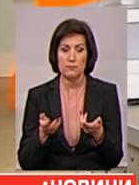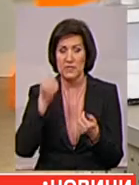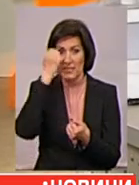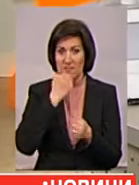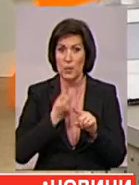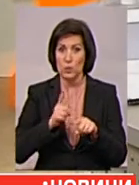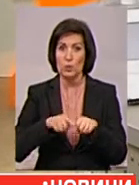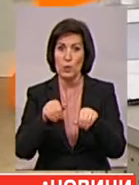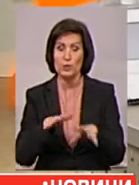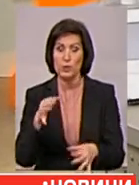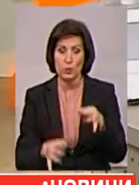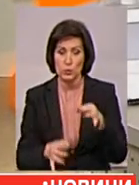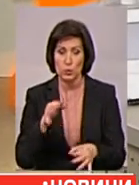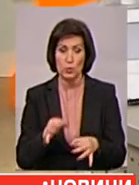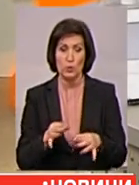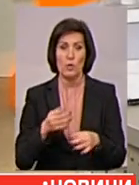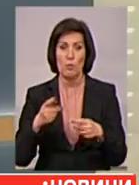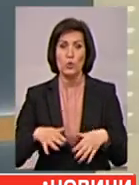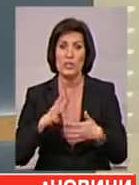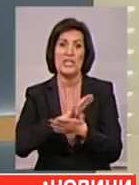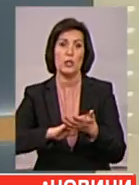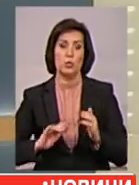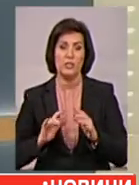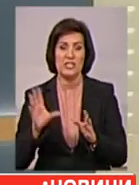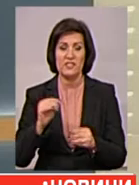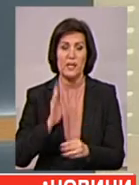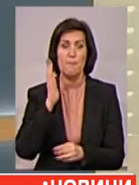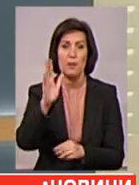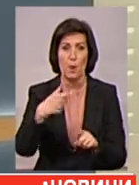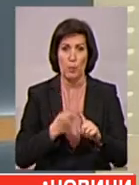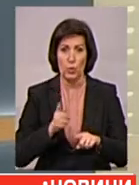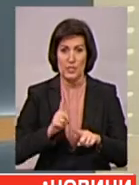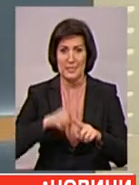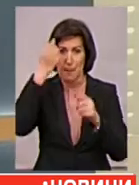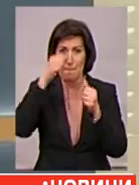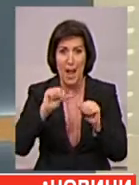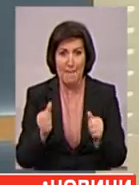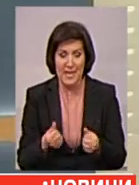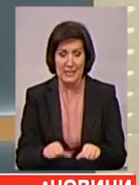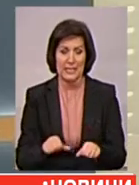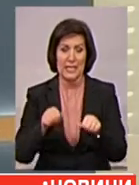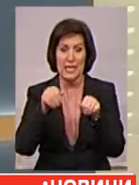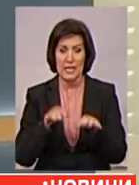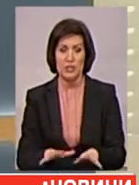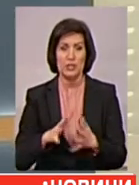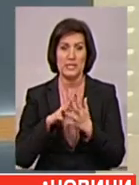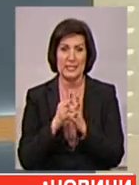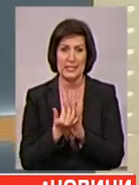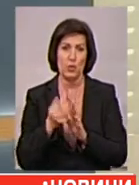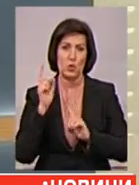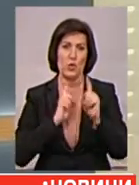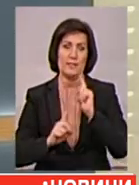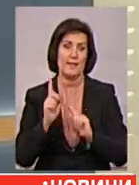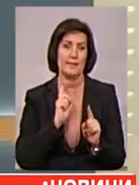завдяки цьому рішенню суду проходять наступні дії. Все майбутнє цієї пам'ятки, вон рішення сільської